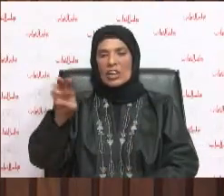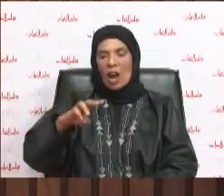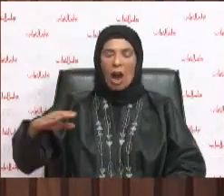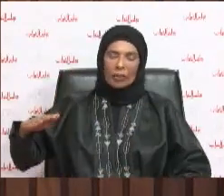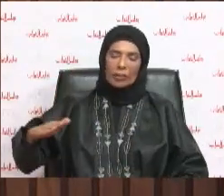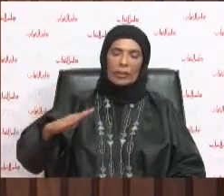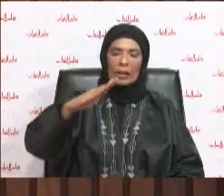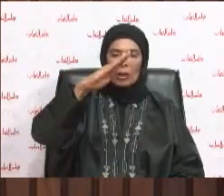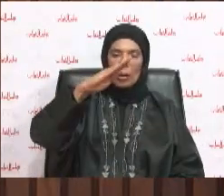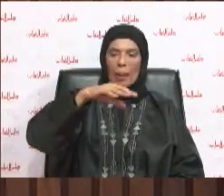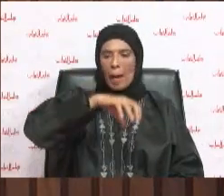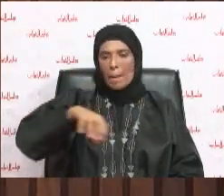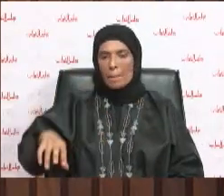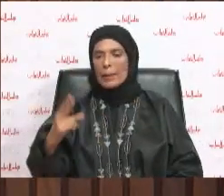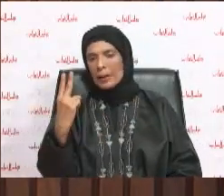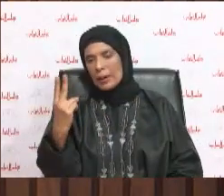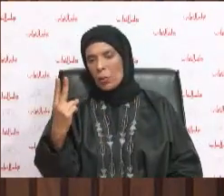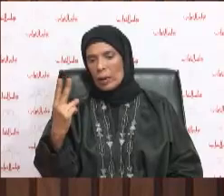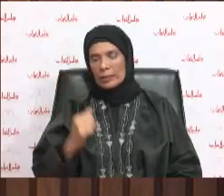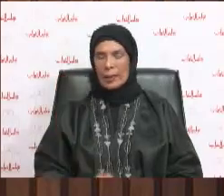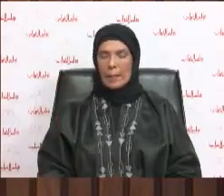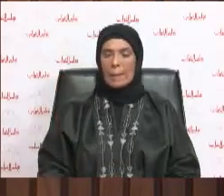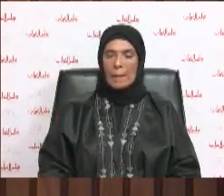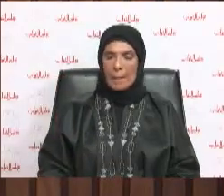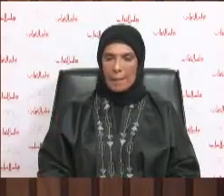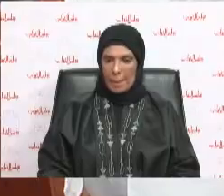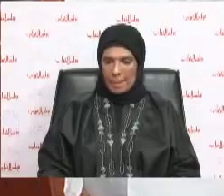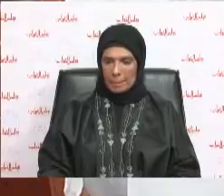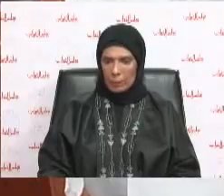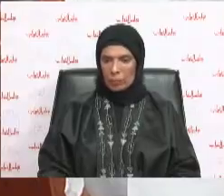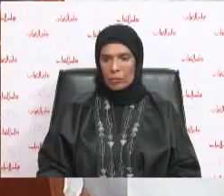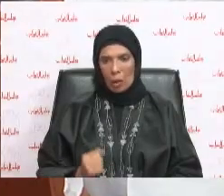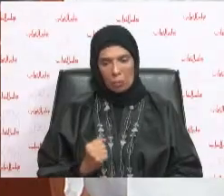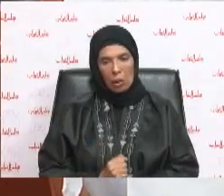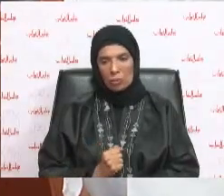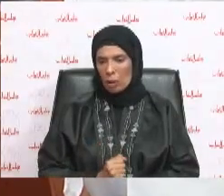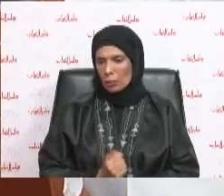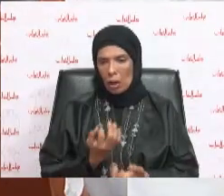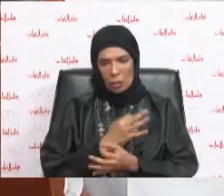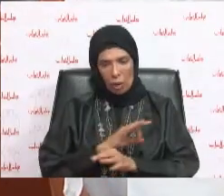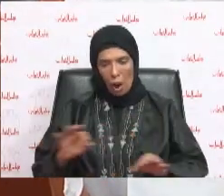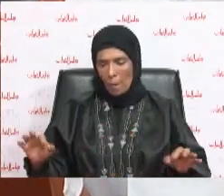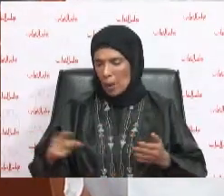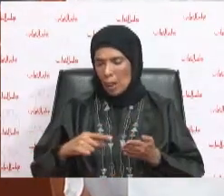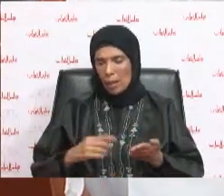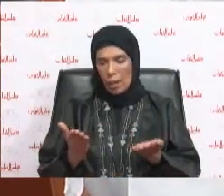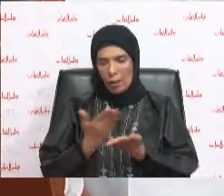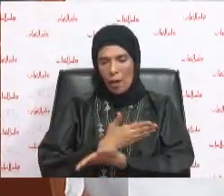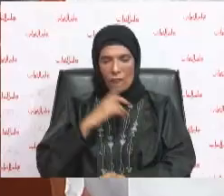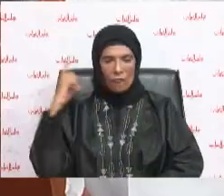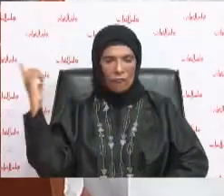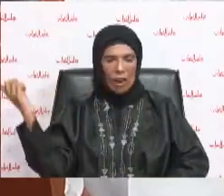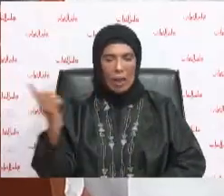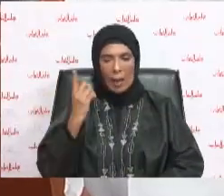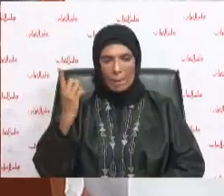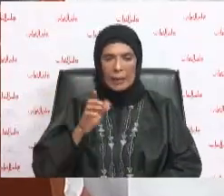من قبل الطرفين في هذه الاتفاقية، وهذه أيضا معمول في جميع الاتفاقيات الموقعة في العالم. بالنسبة